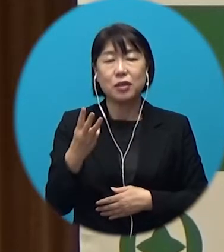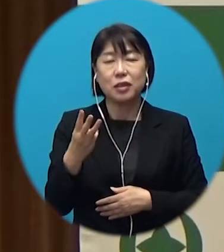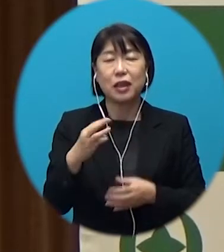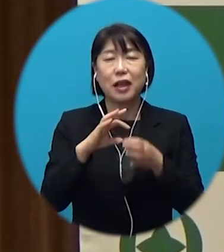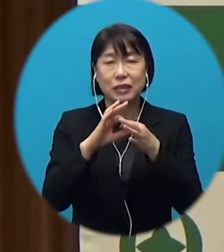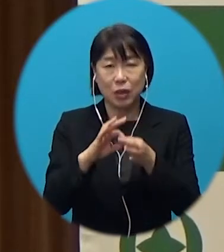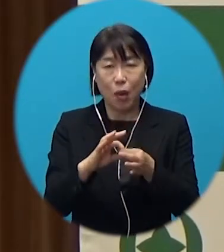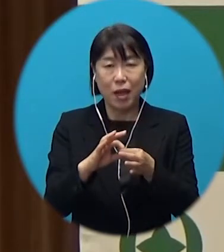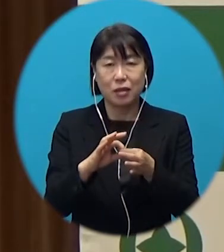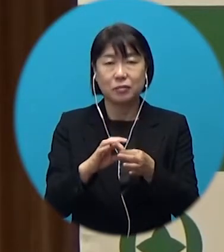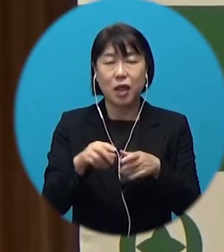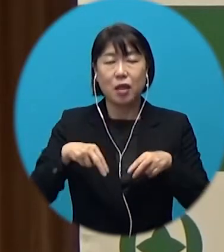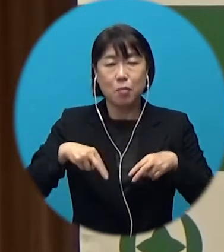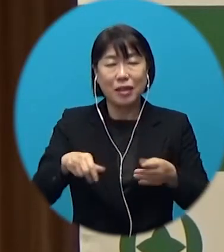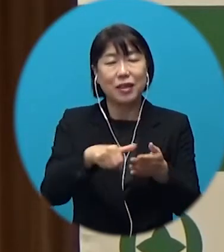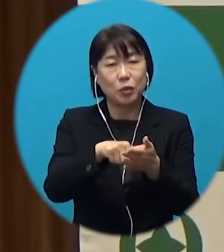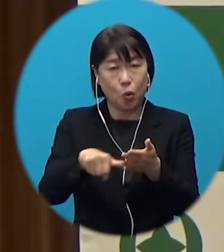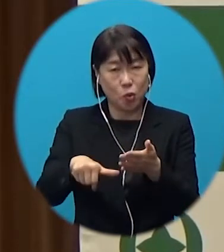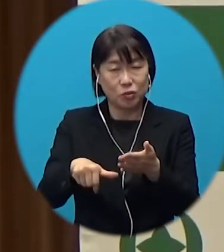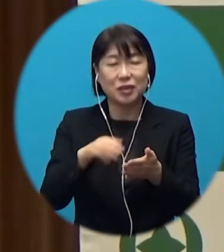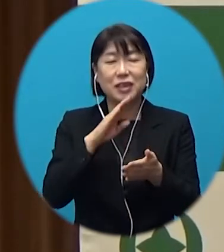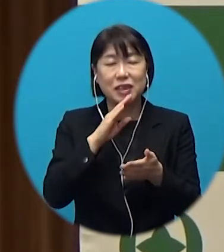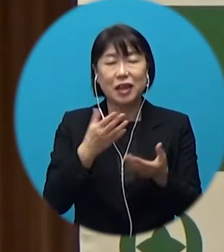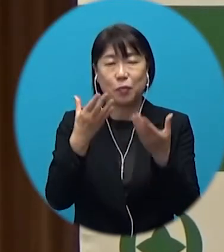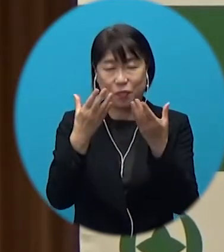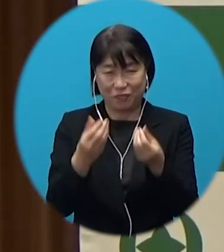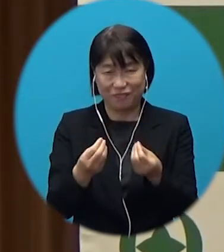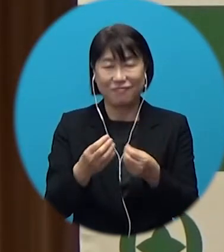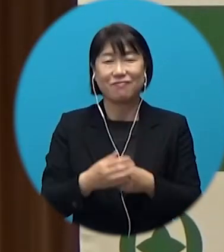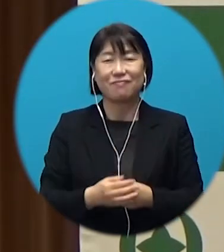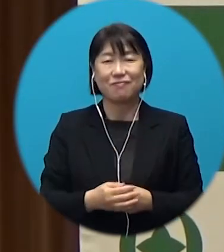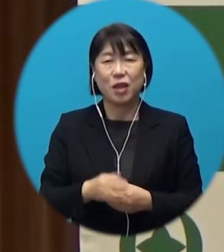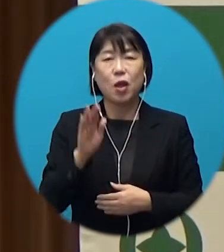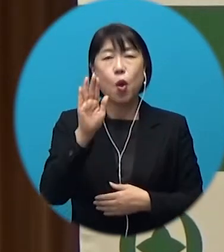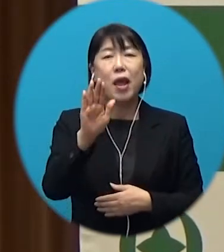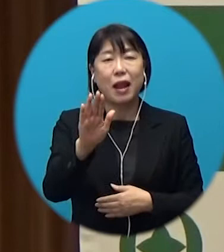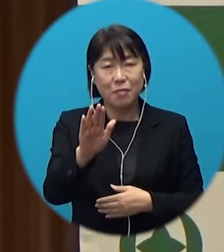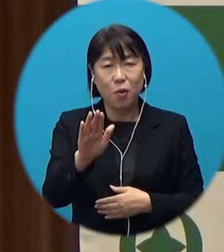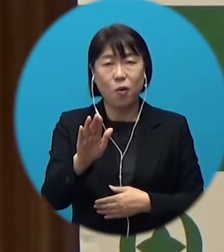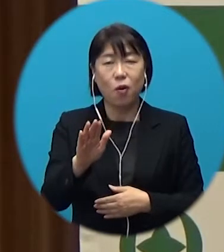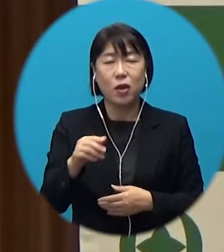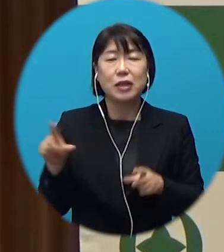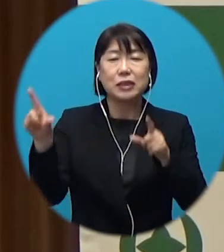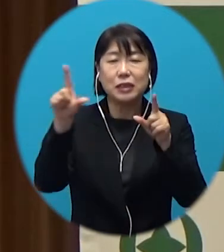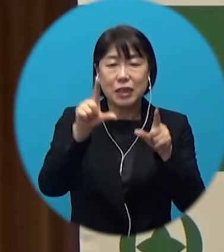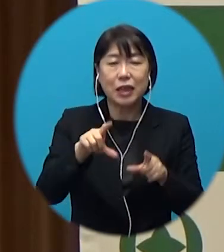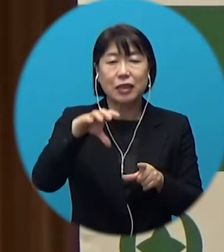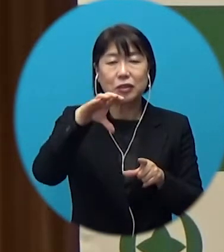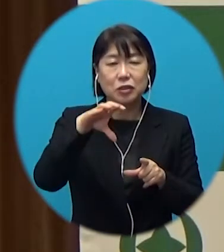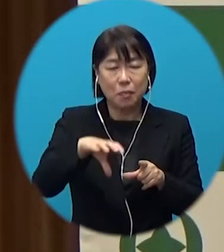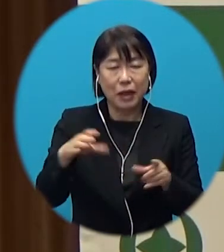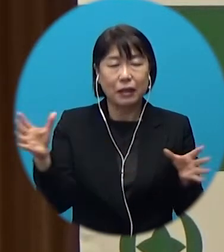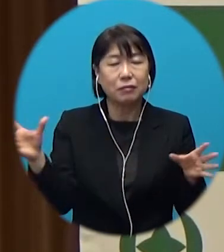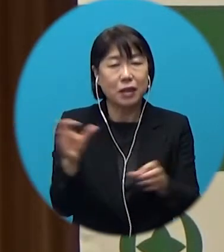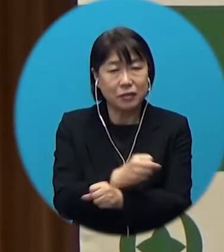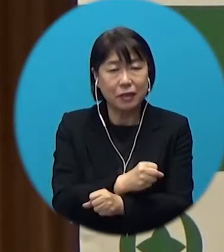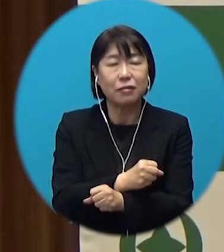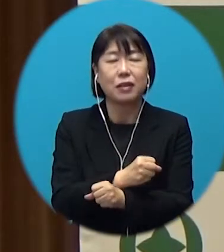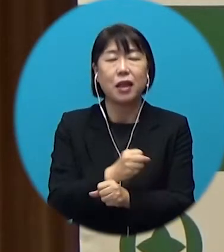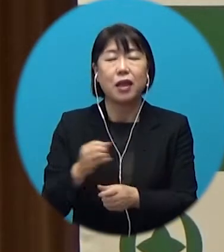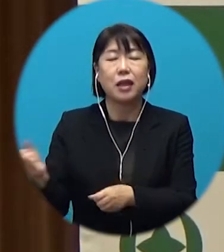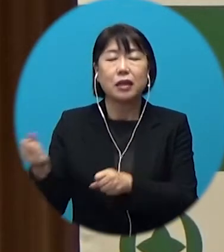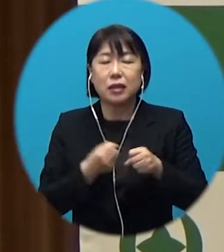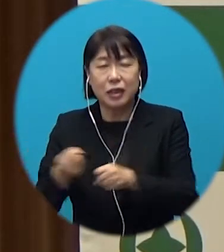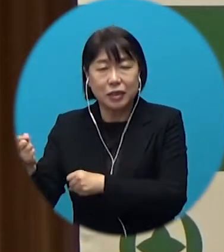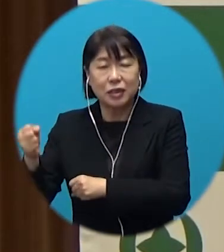ね、ボランティア登録を実際にしていただきました。これからもですね、生活が上回れて、避難されてくるウク